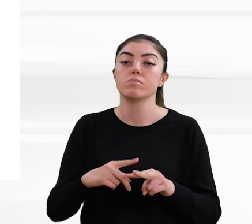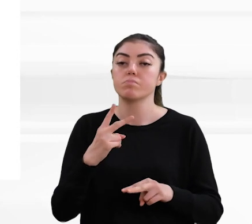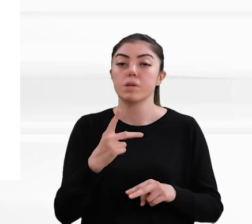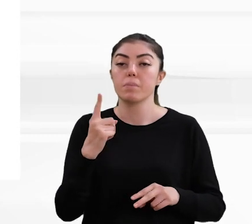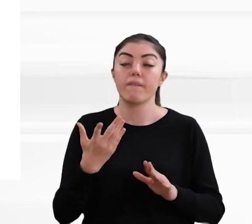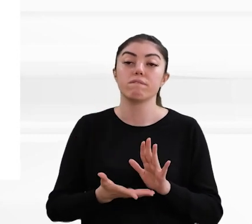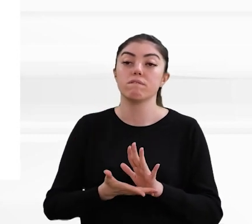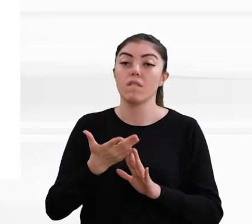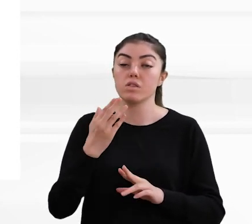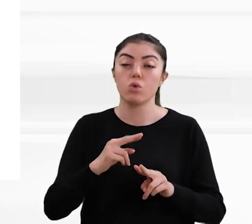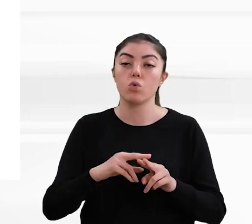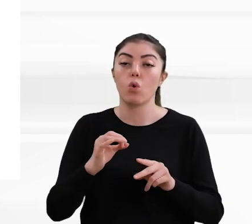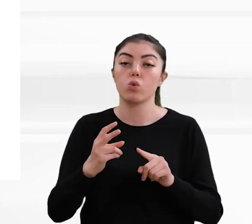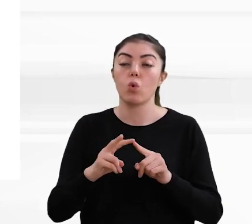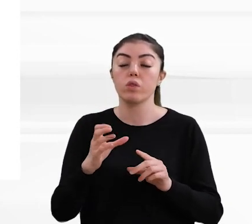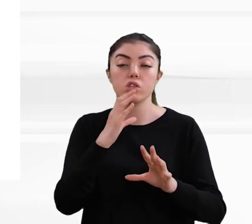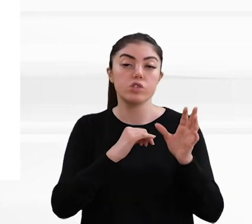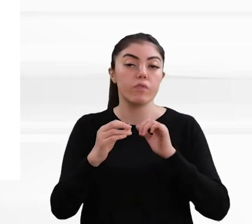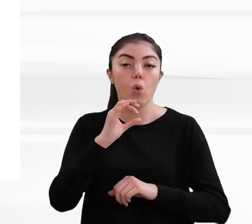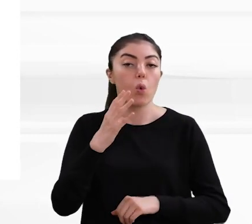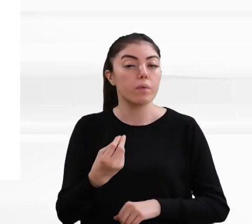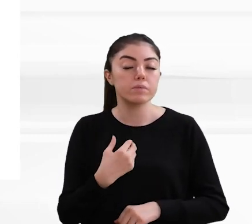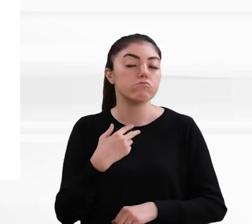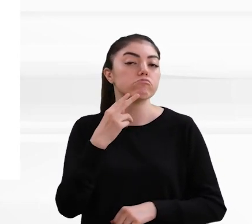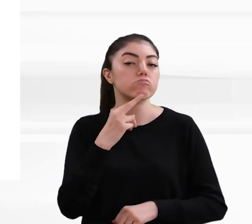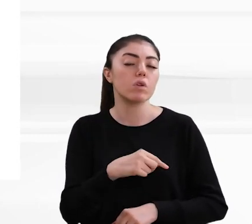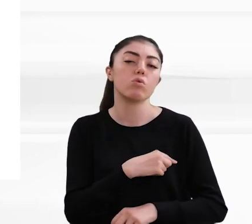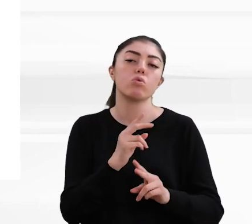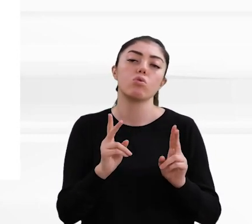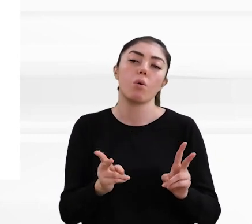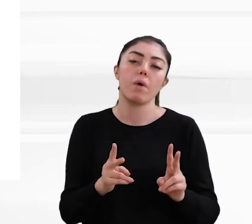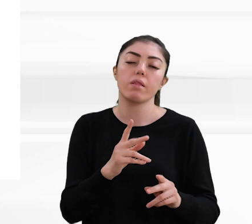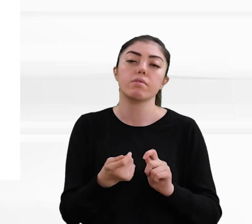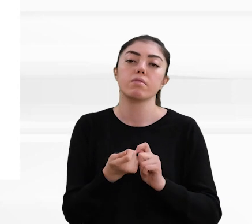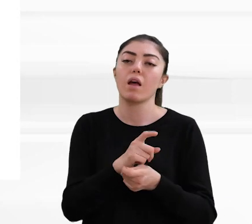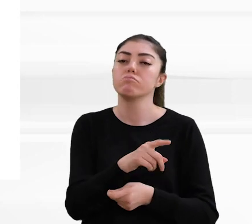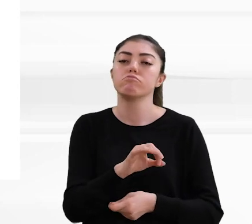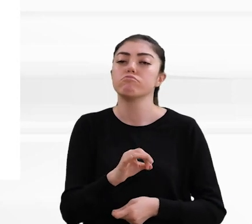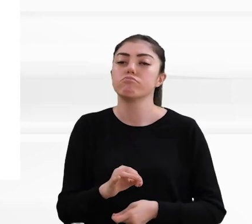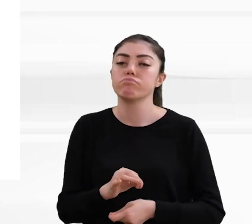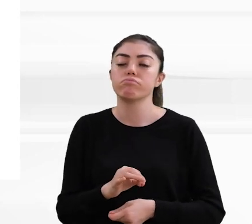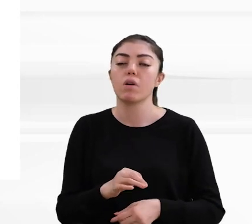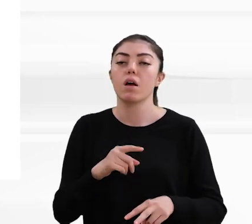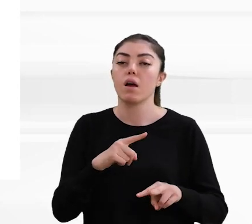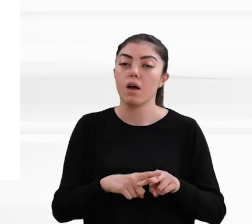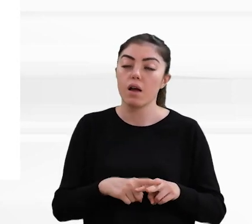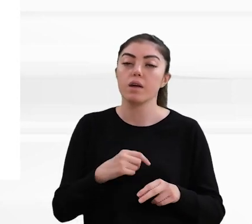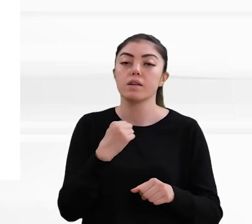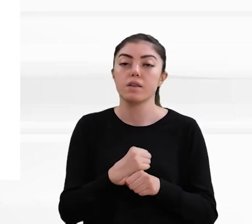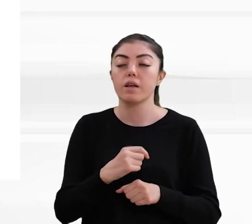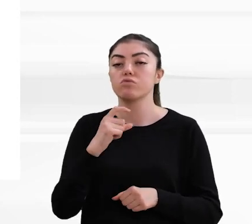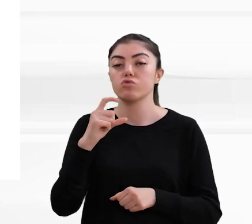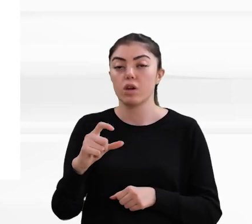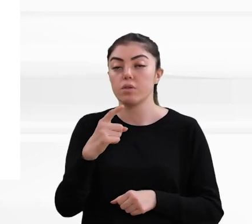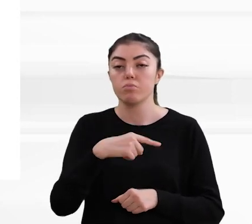aminoasit birden fazla kolon tarafından şifrelenir bakıyorum Normalde değişim şu a a